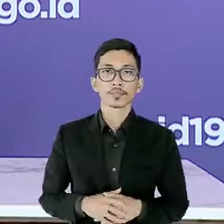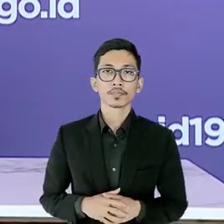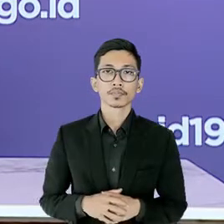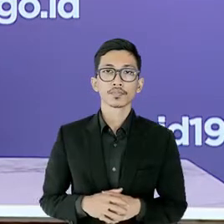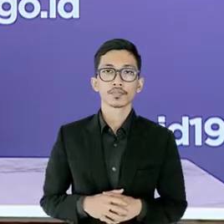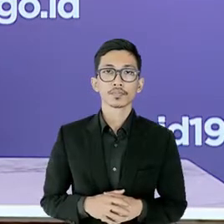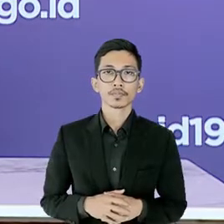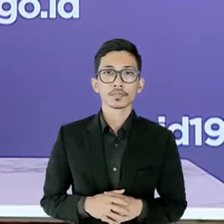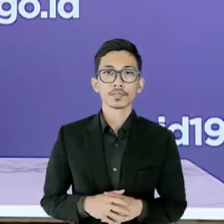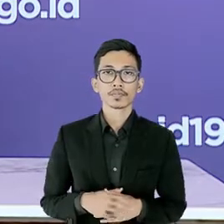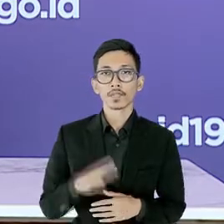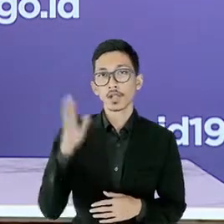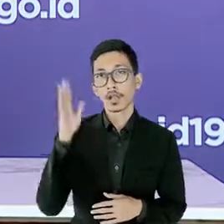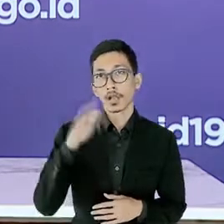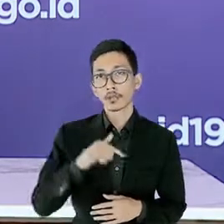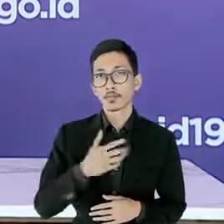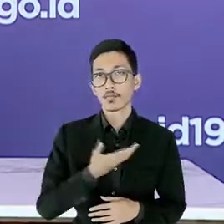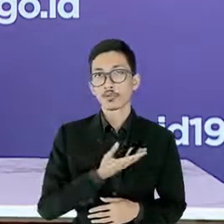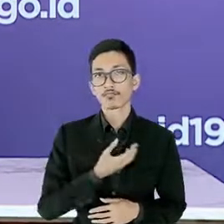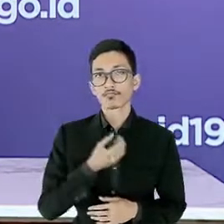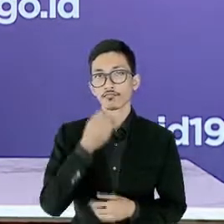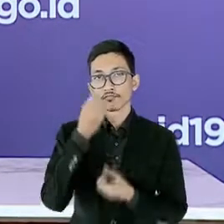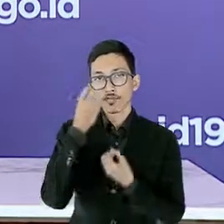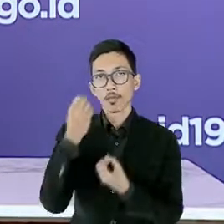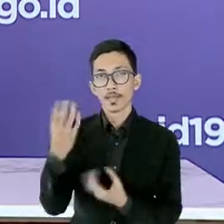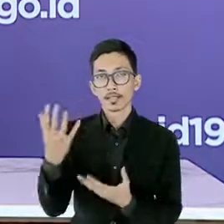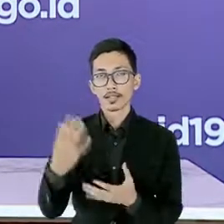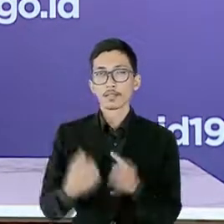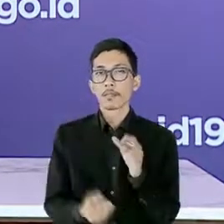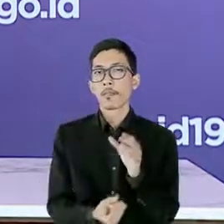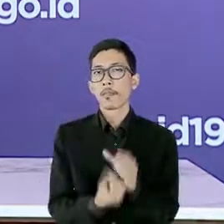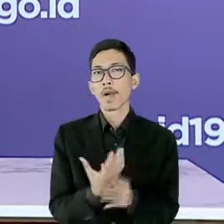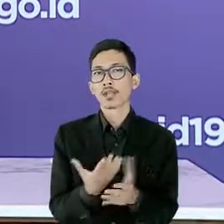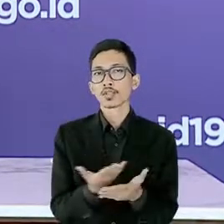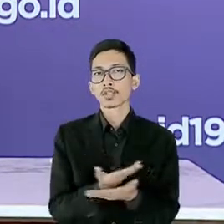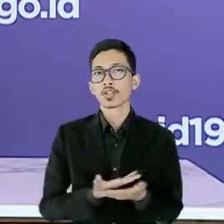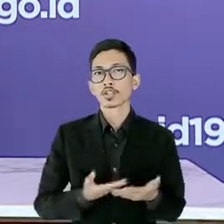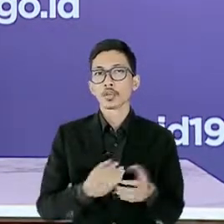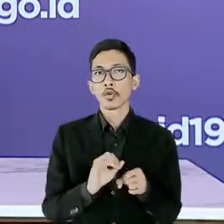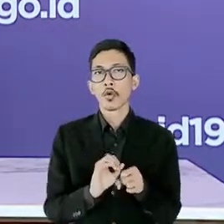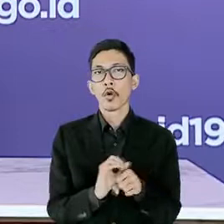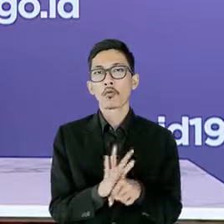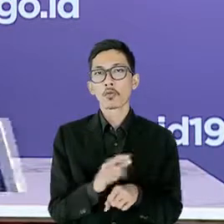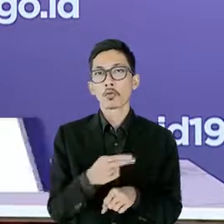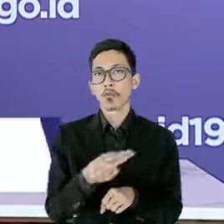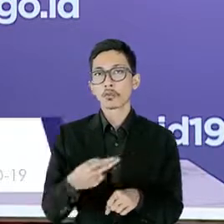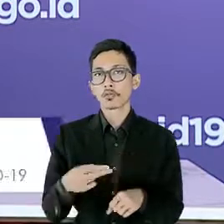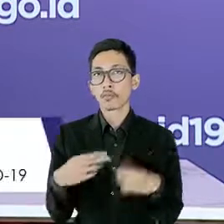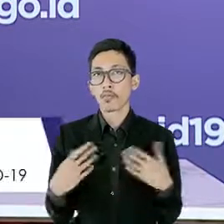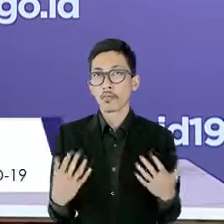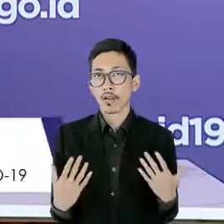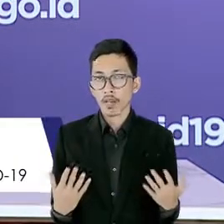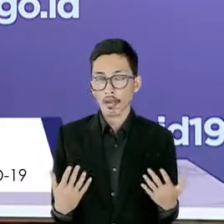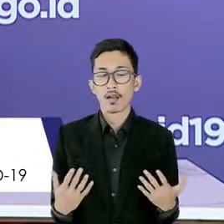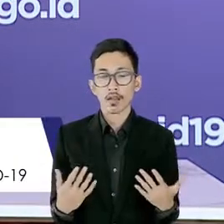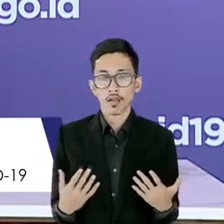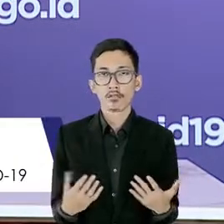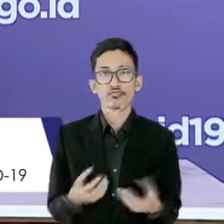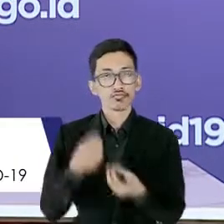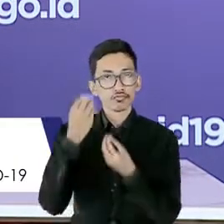Hari ini saya akan menyampaikan perkembangan penanganan konflik 19 di Indonesia the